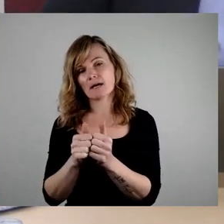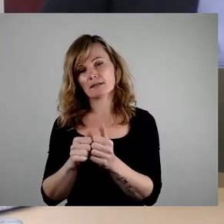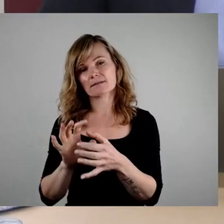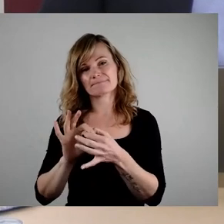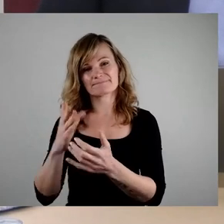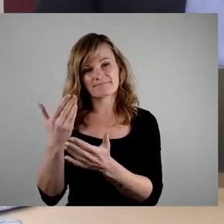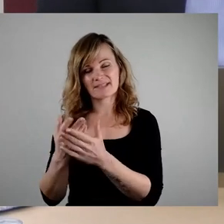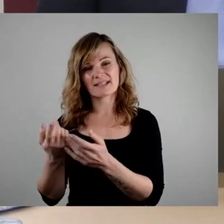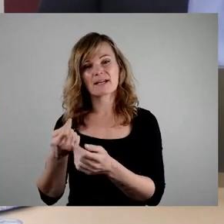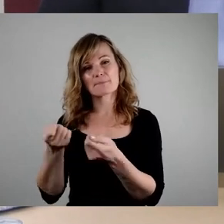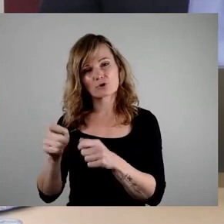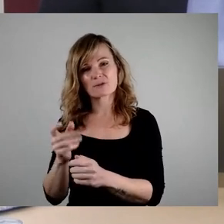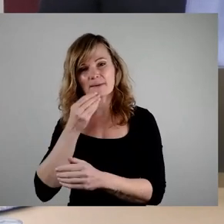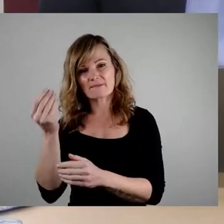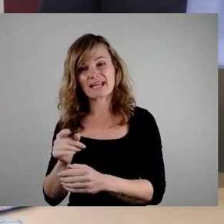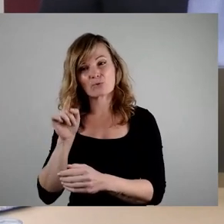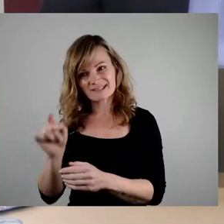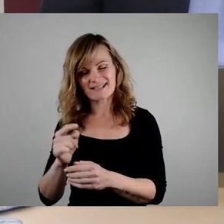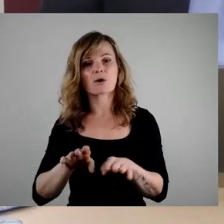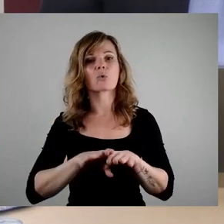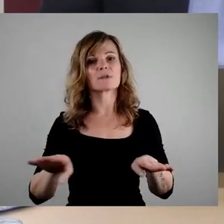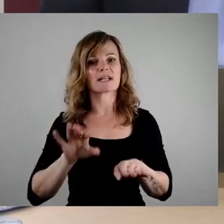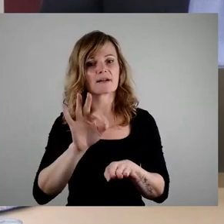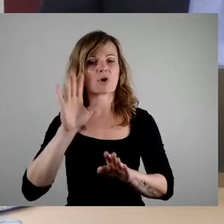Vielen Dank.